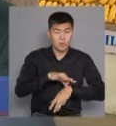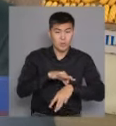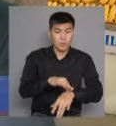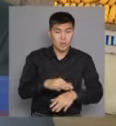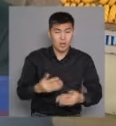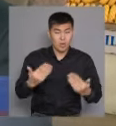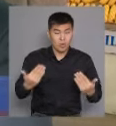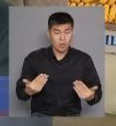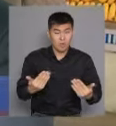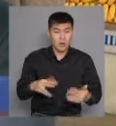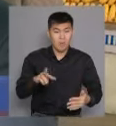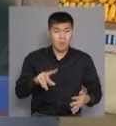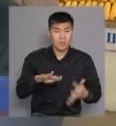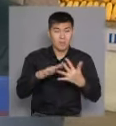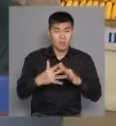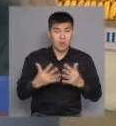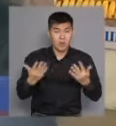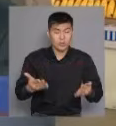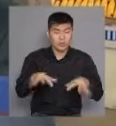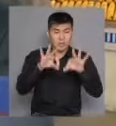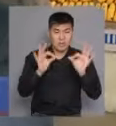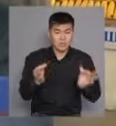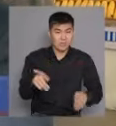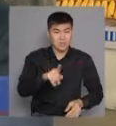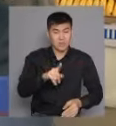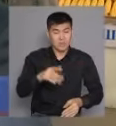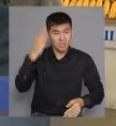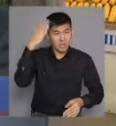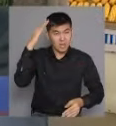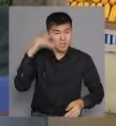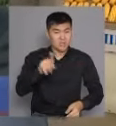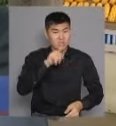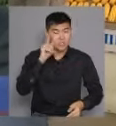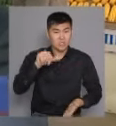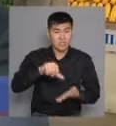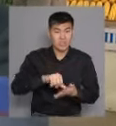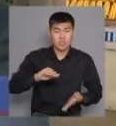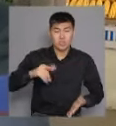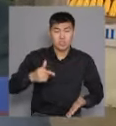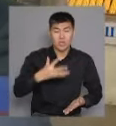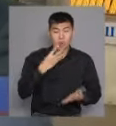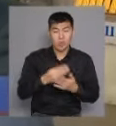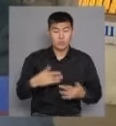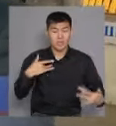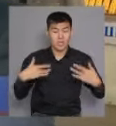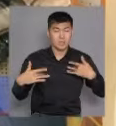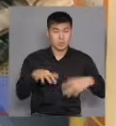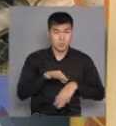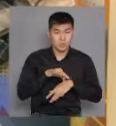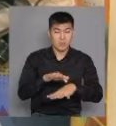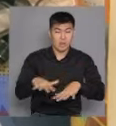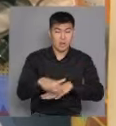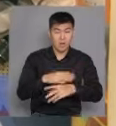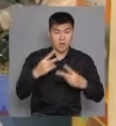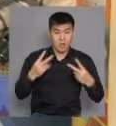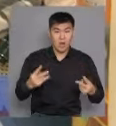күні біздің Махамбет ауданының өнерпаздары Атырау қаласына келіп осы Құрманғазы мәдениет сарайында өз өнерлерін халыққа ұсынып отыр.